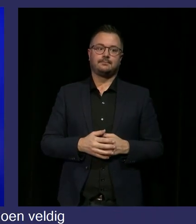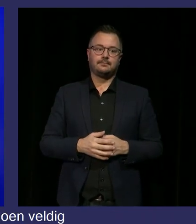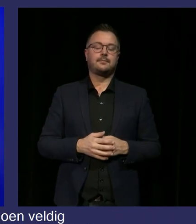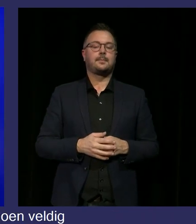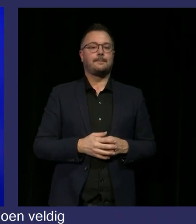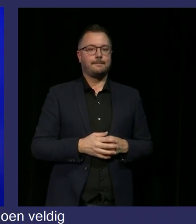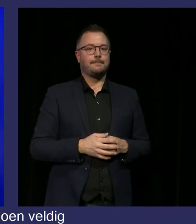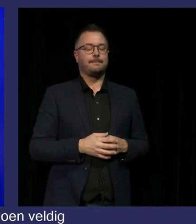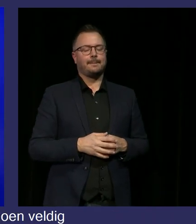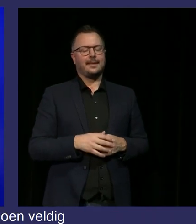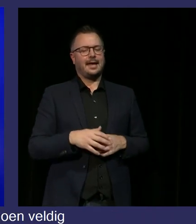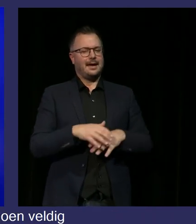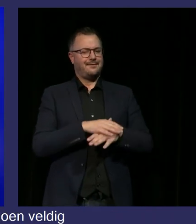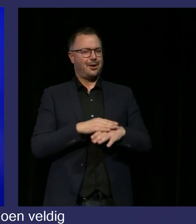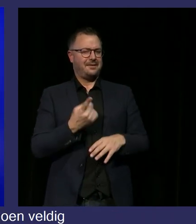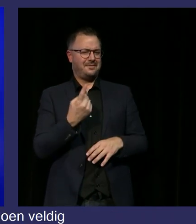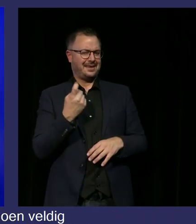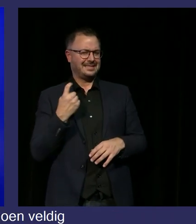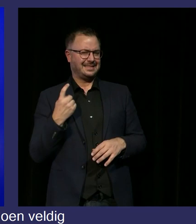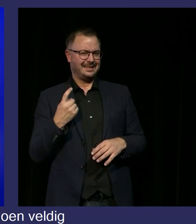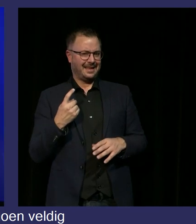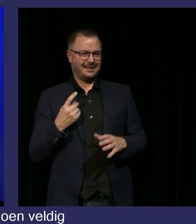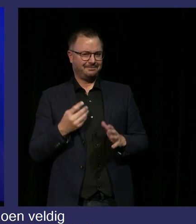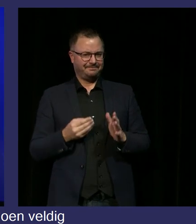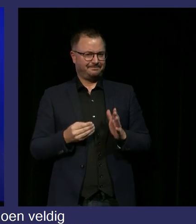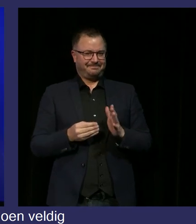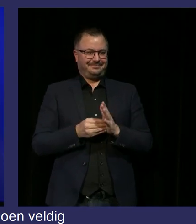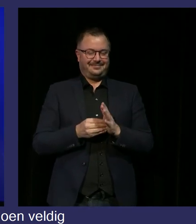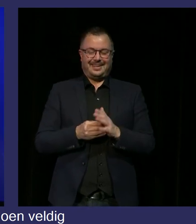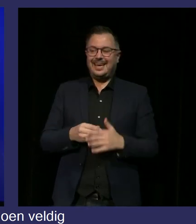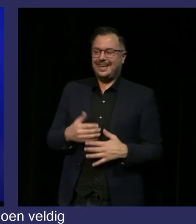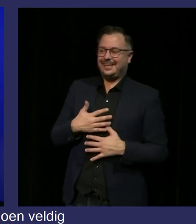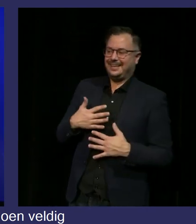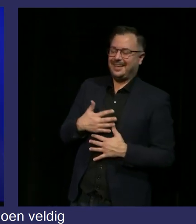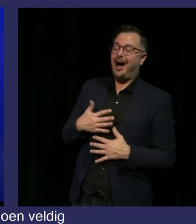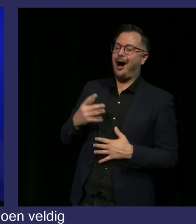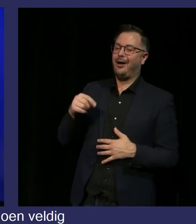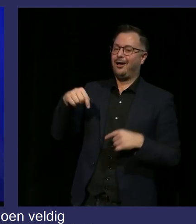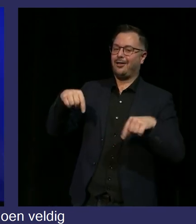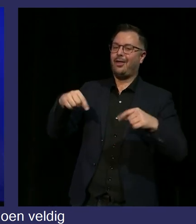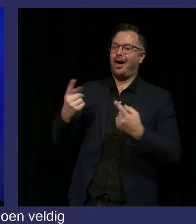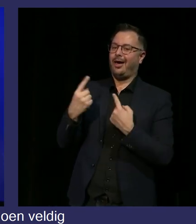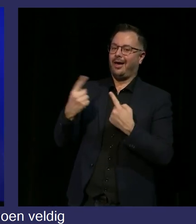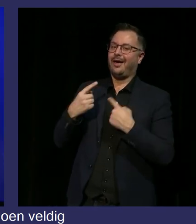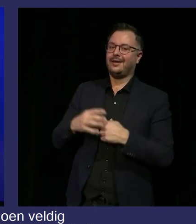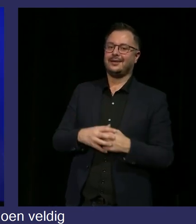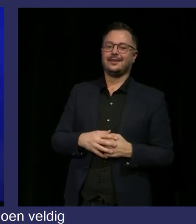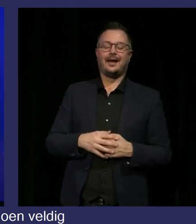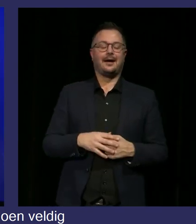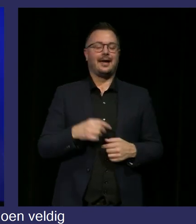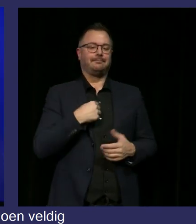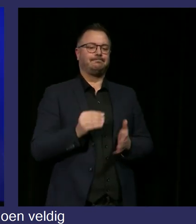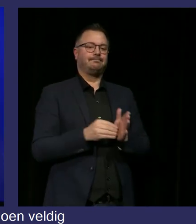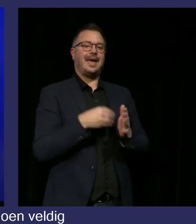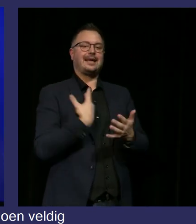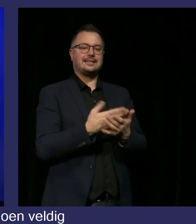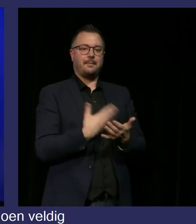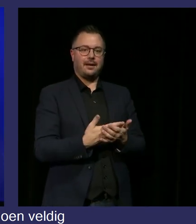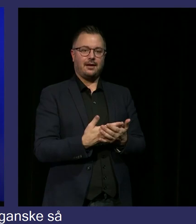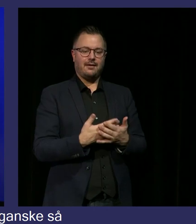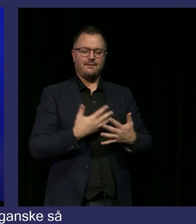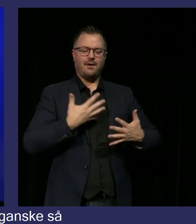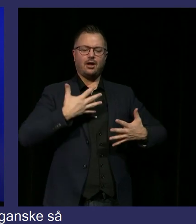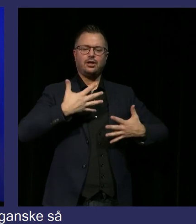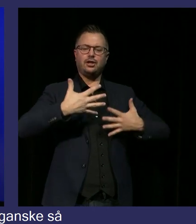Ja, nå jeg fristet til å bare komme med et par veldig ganske dagsaktuelle eksempler. Hva gjør